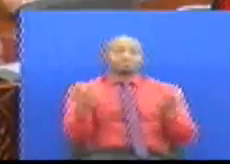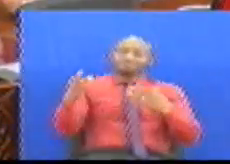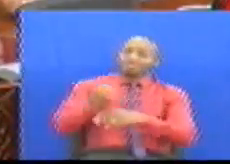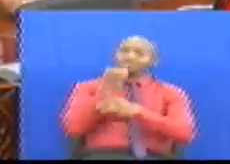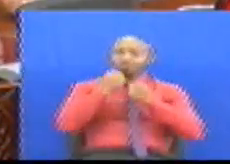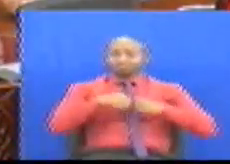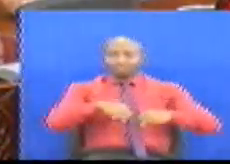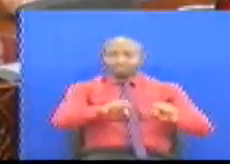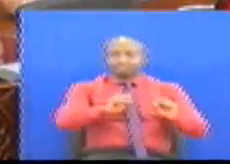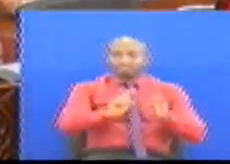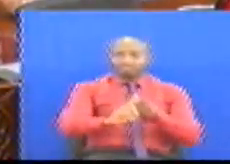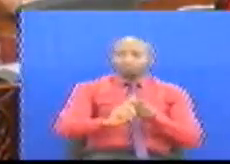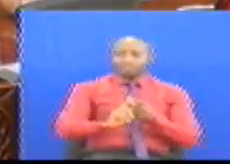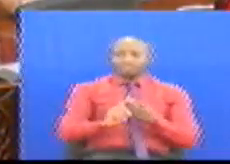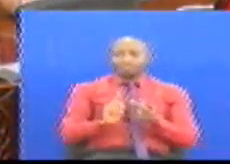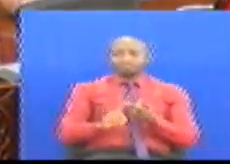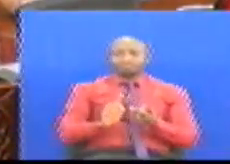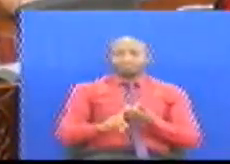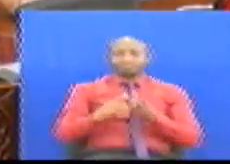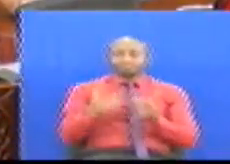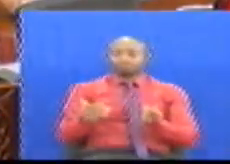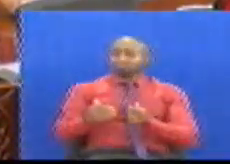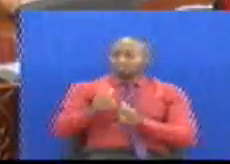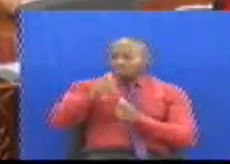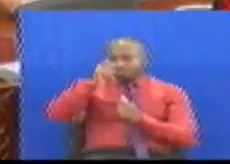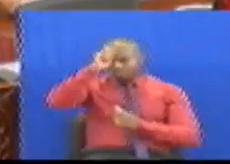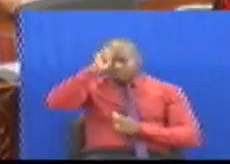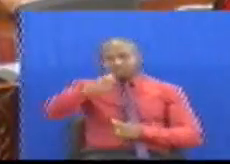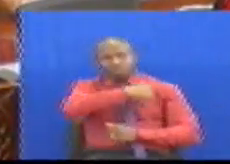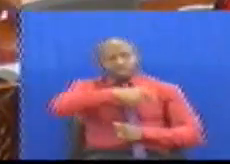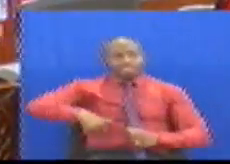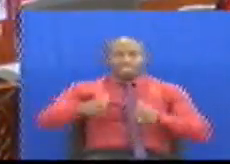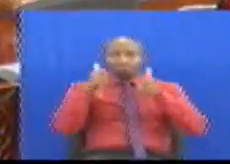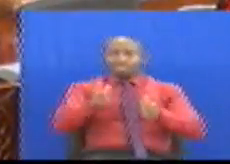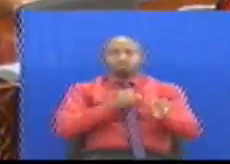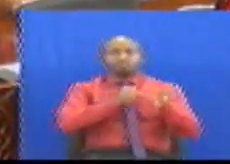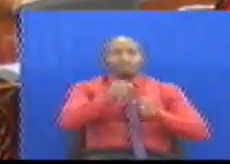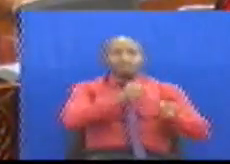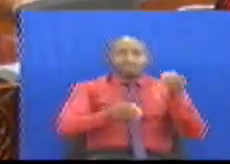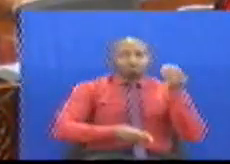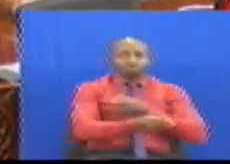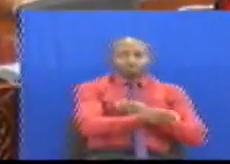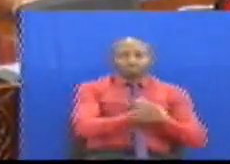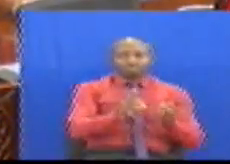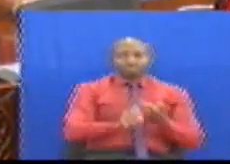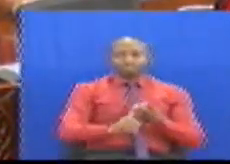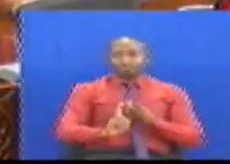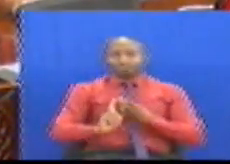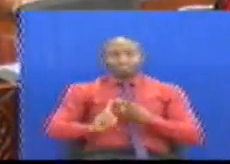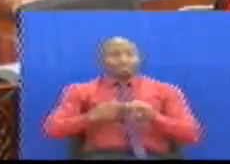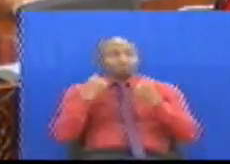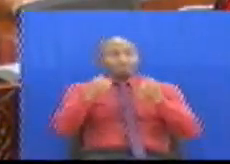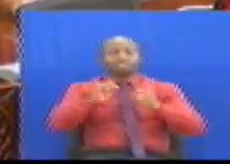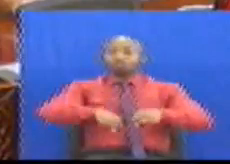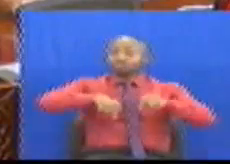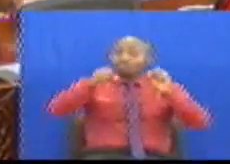Mheshimiwa Rais aliahidi kupambana na rushwa na ufisadi, lakini pia aliahidi kuimarisha utawala